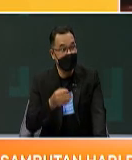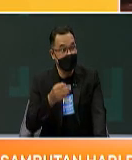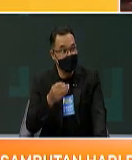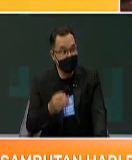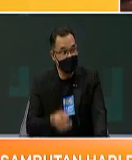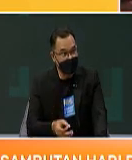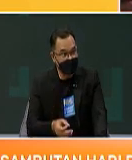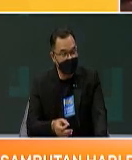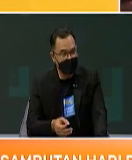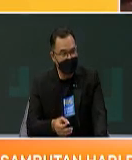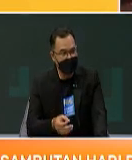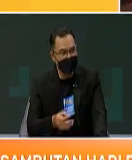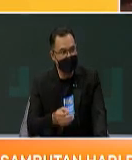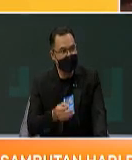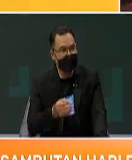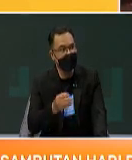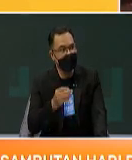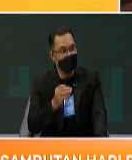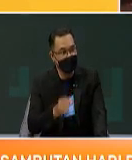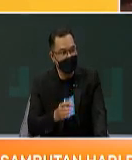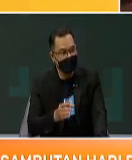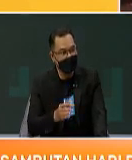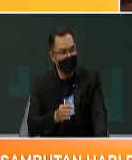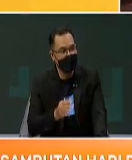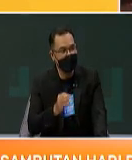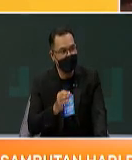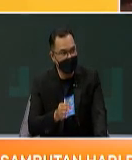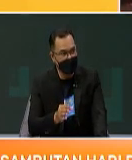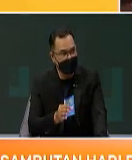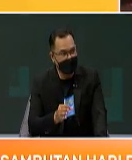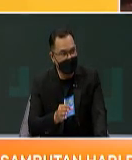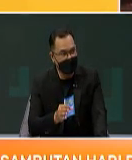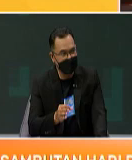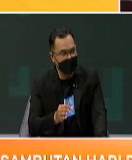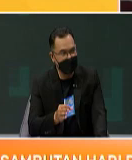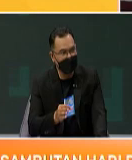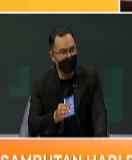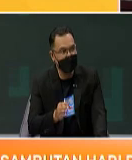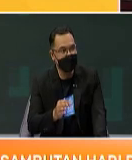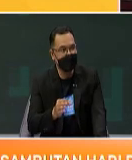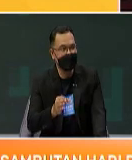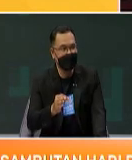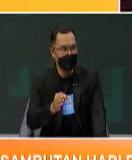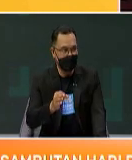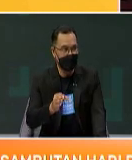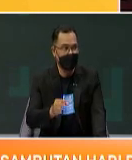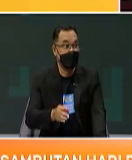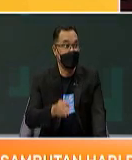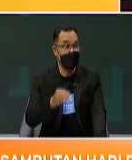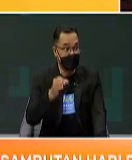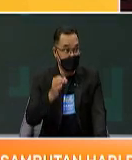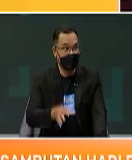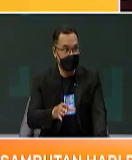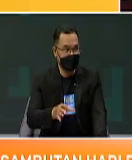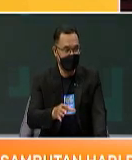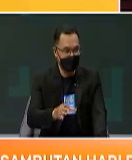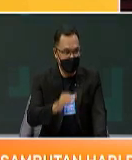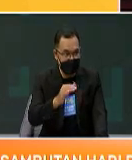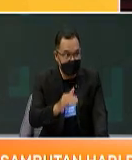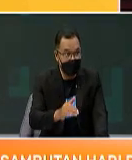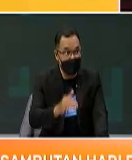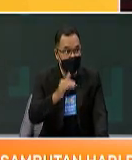dari segi kreativiti kita untuk tambah baik program tunggak tersebut supaya kekal